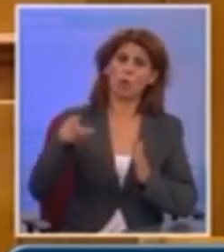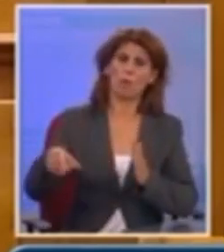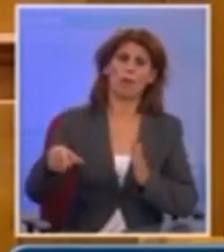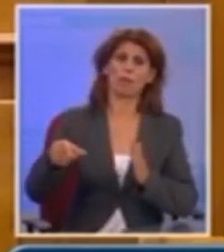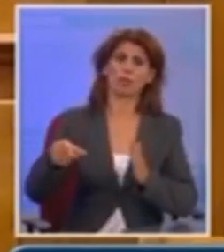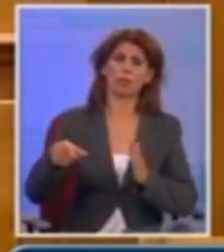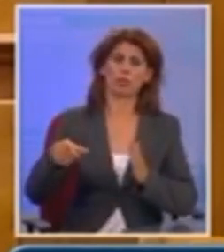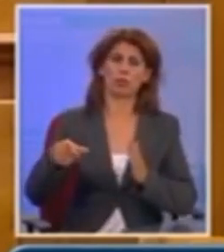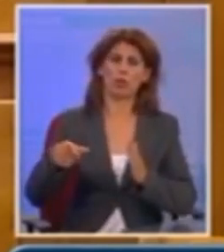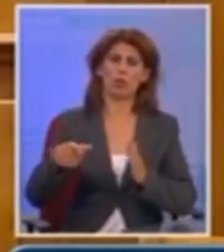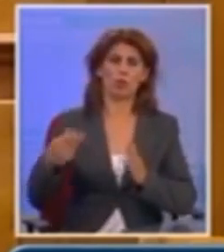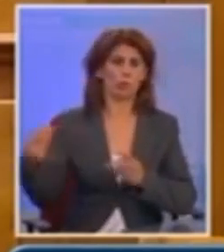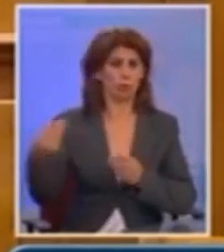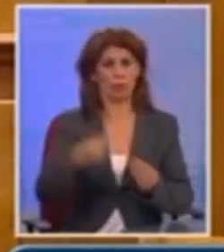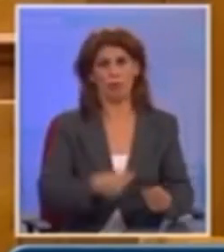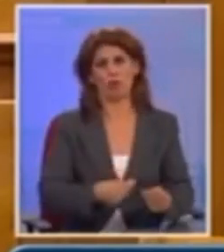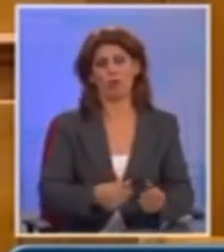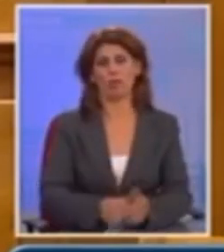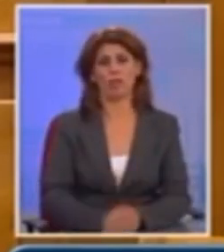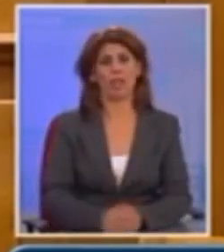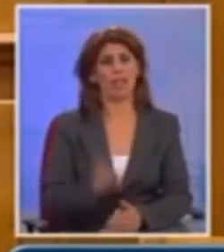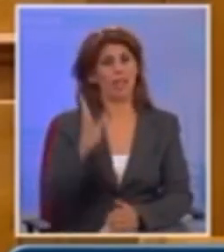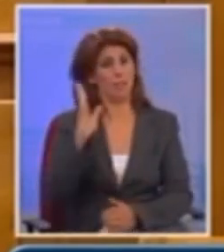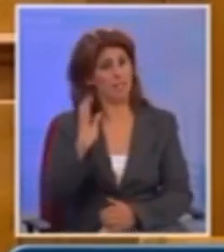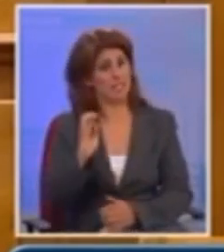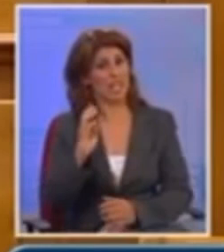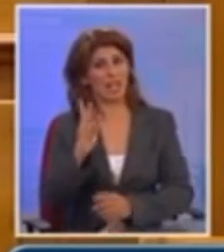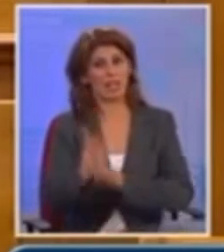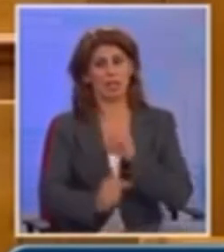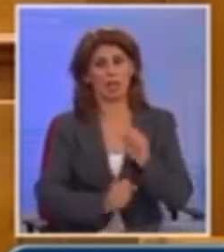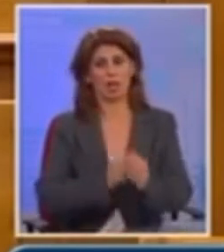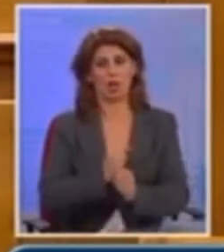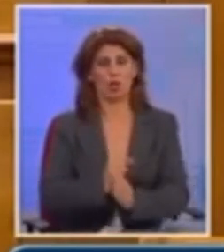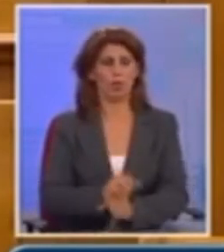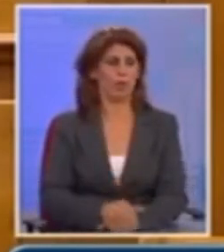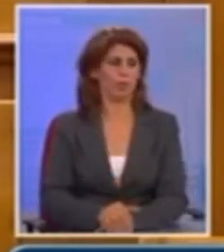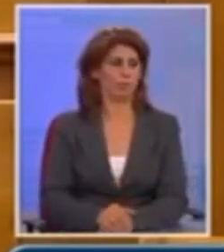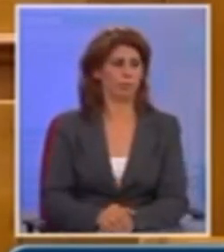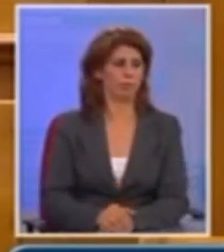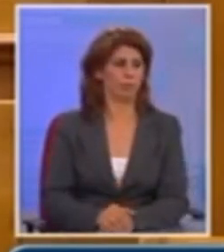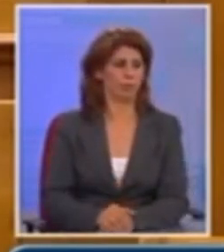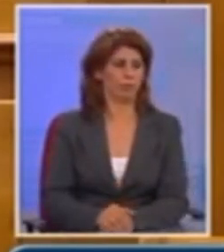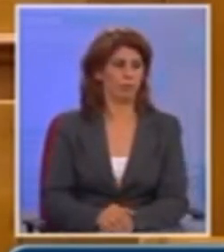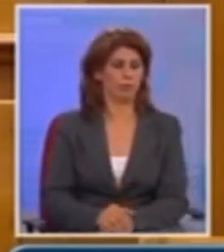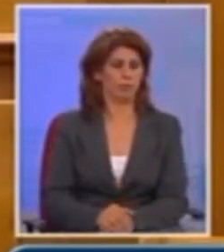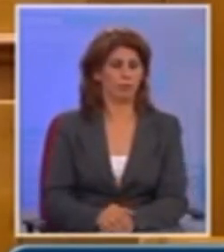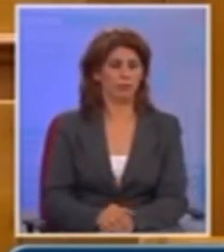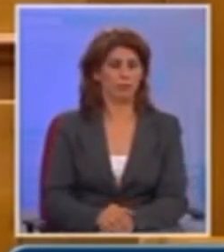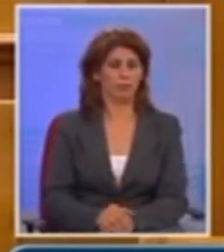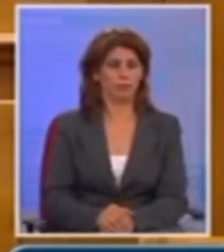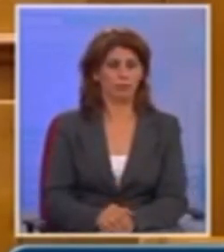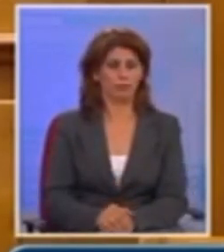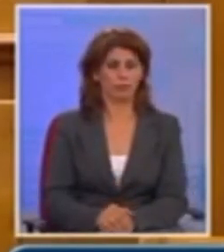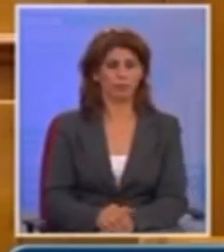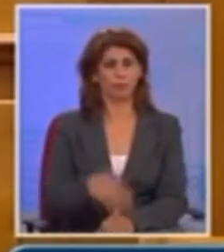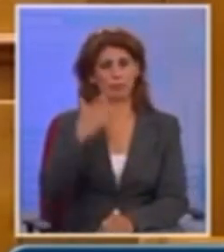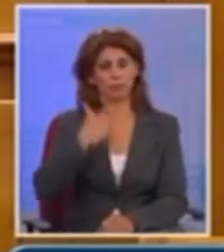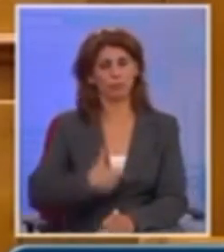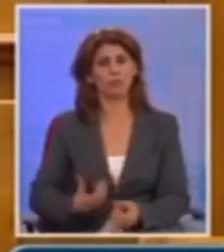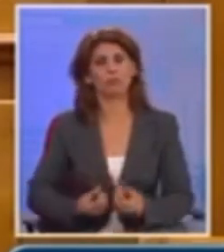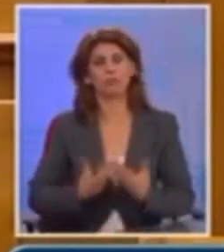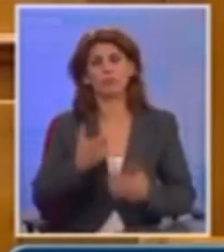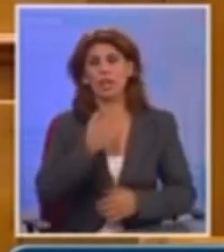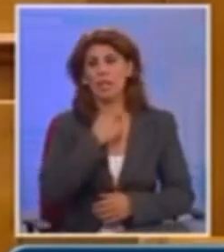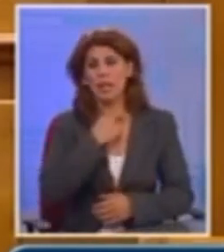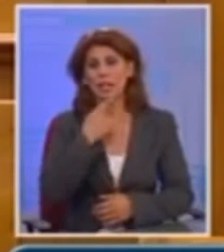του επιφυλάξατε επί 40 χρόνια. Εγώ αισθάνομαι την